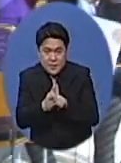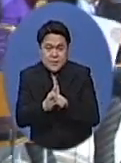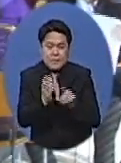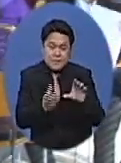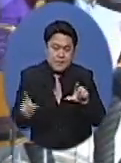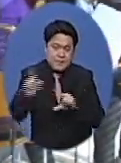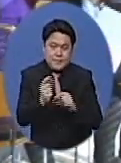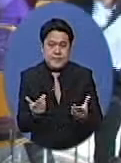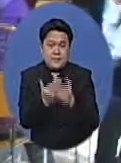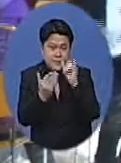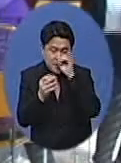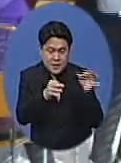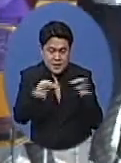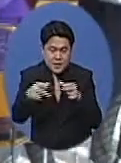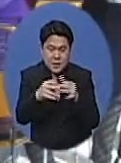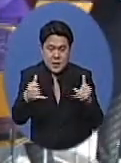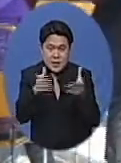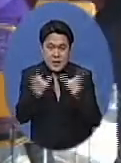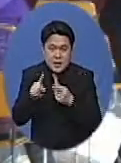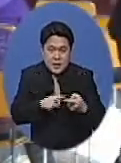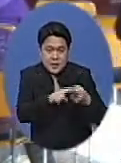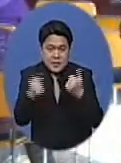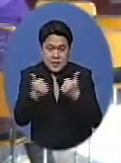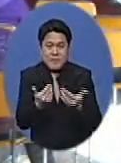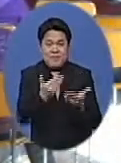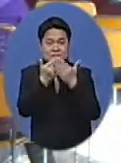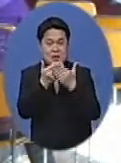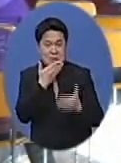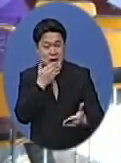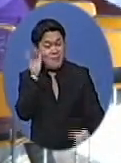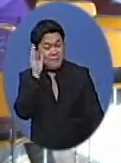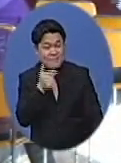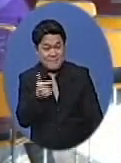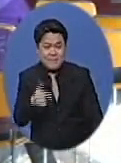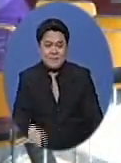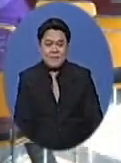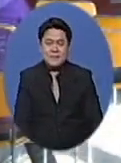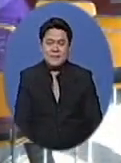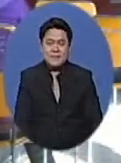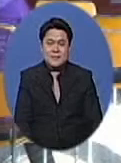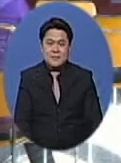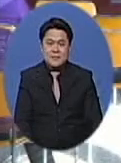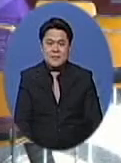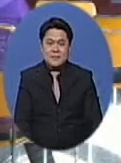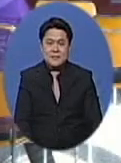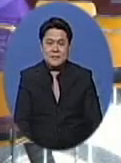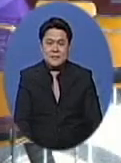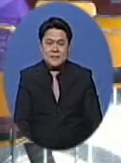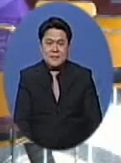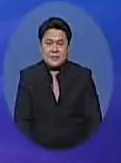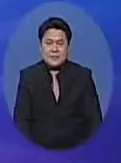단계 도약하는 김해시 장애인단체연합회의 발전을 기대해봅니다. 경남에서 복지TV 뉴스 오나경입니다.